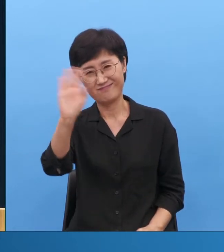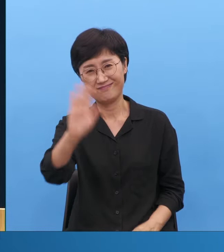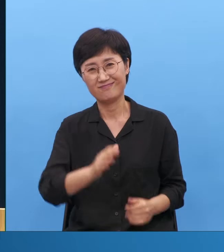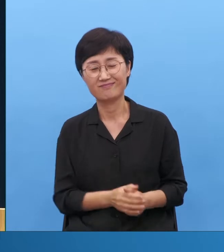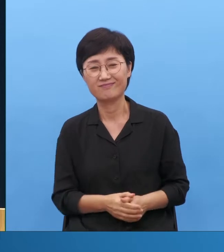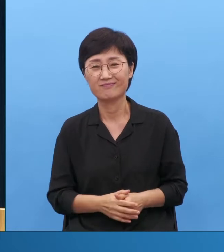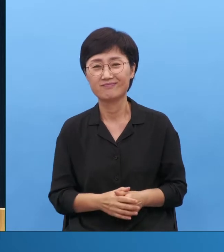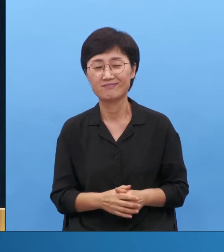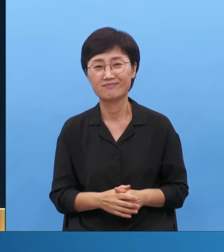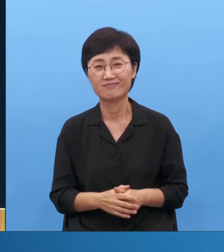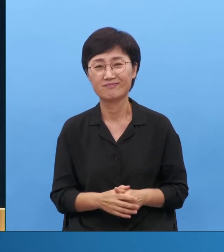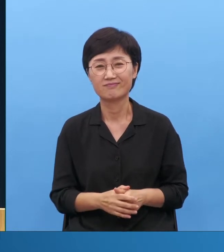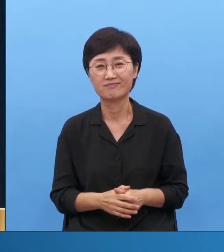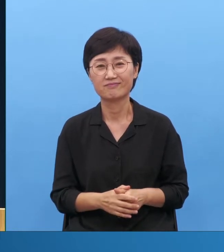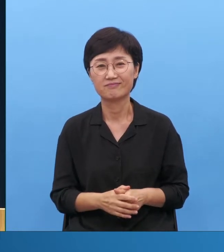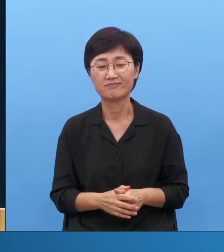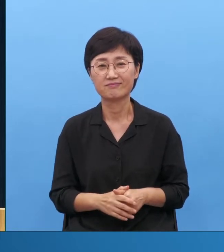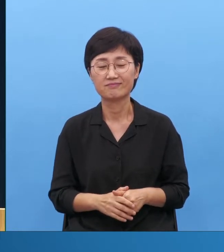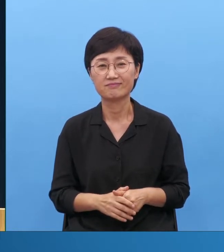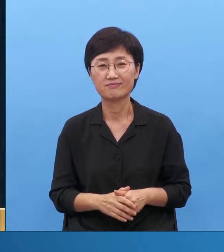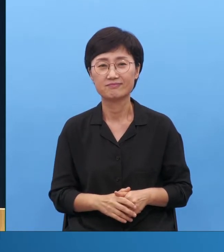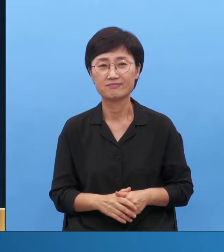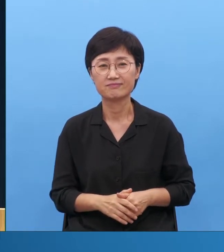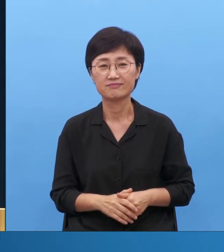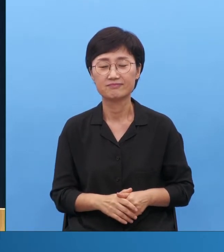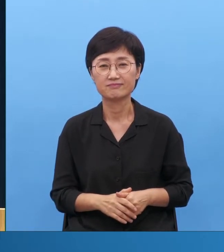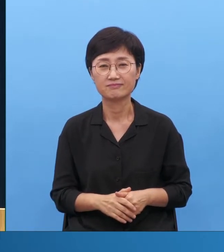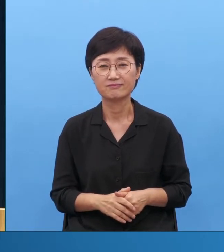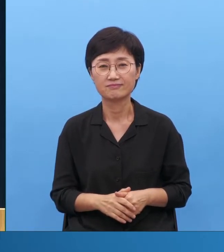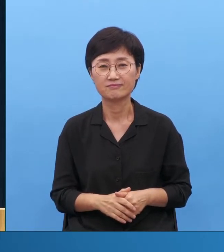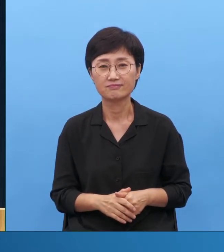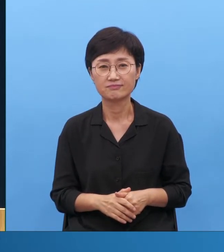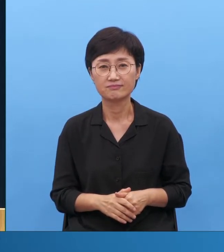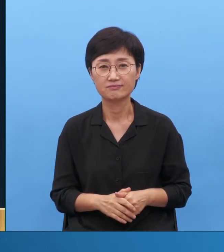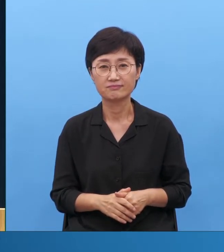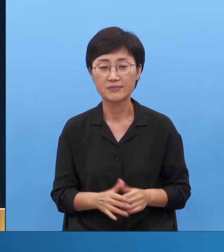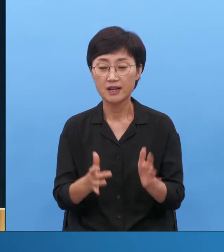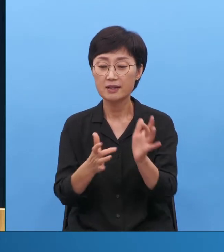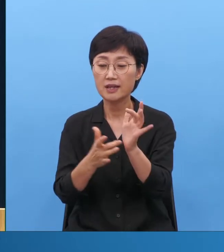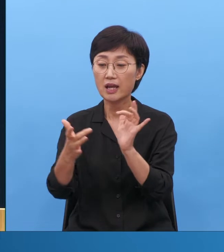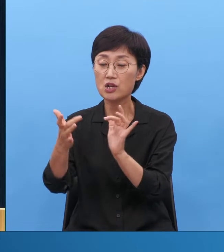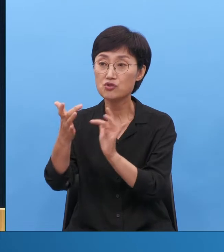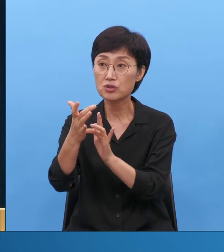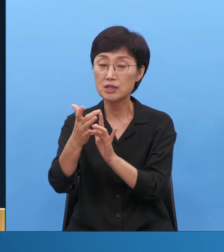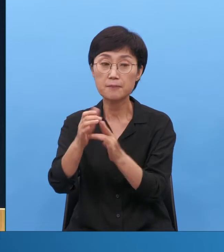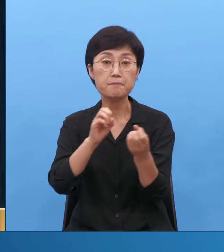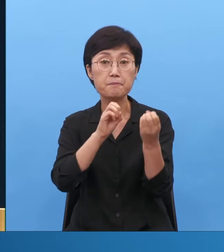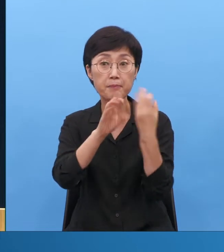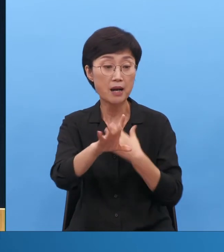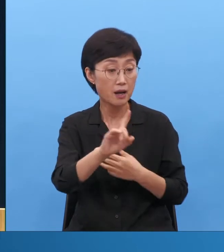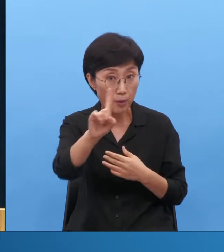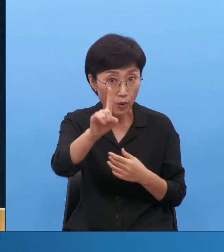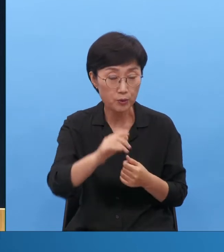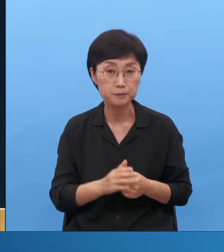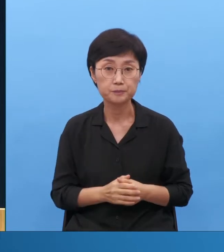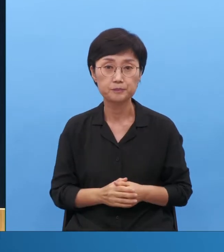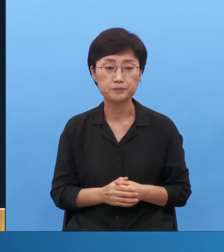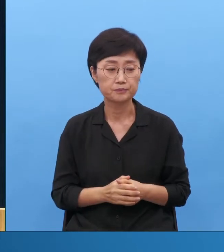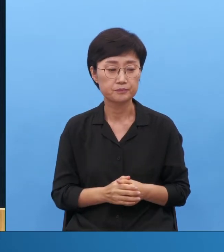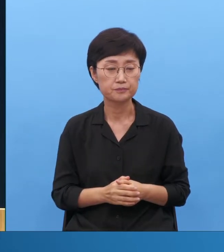what he has said. For example, he doesn't say thank you, or is that what you think, or is that so? 막바로 예수님 대답이